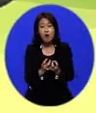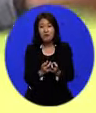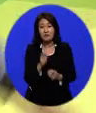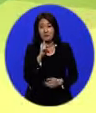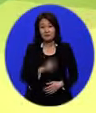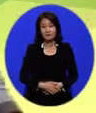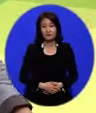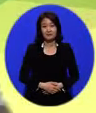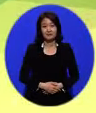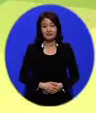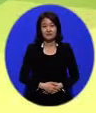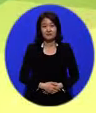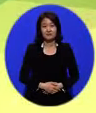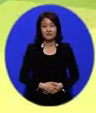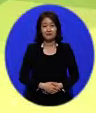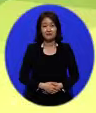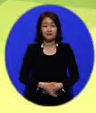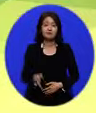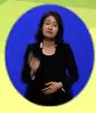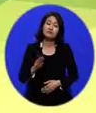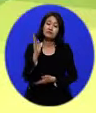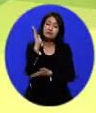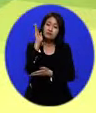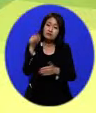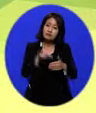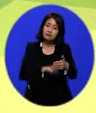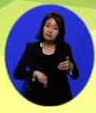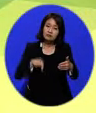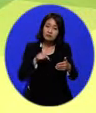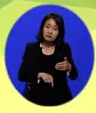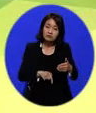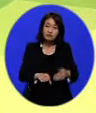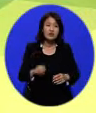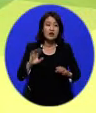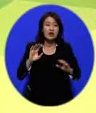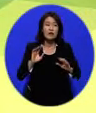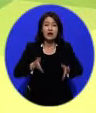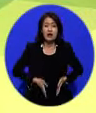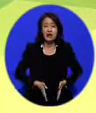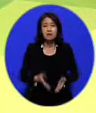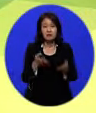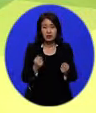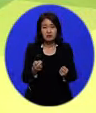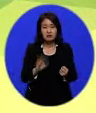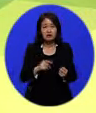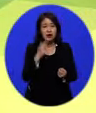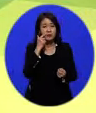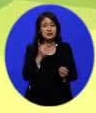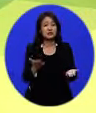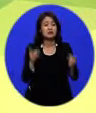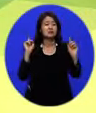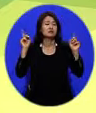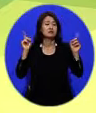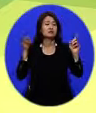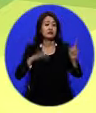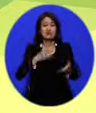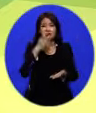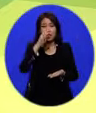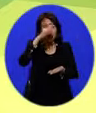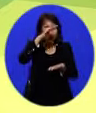자, 그런데 그 이야기 속에 애들은 많은데 아버지가 일자리가 없어요. 근데